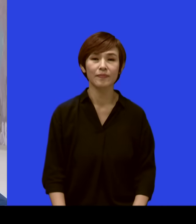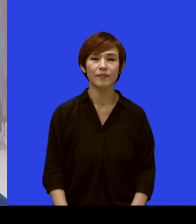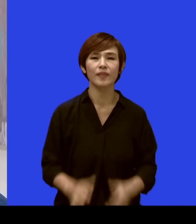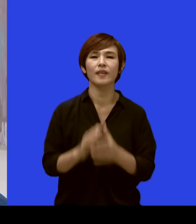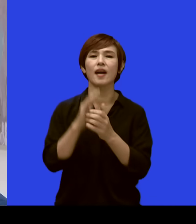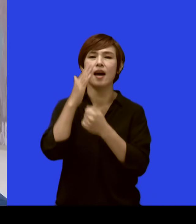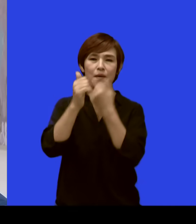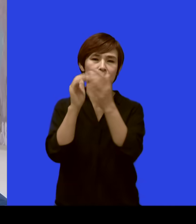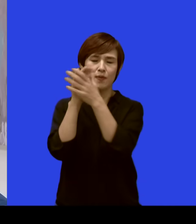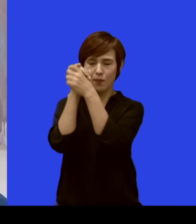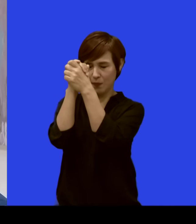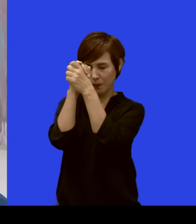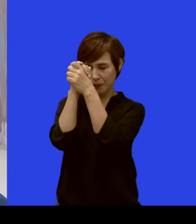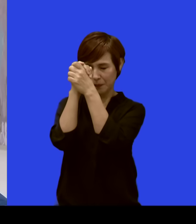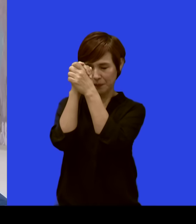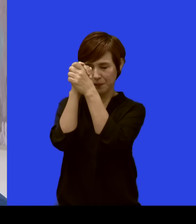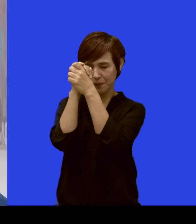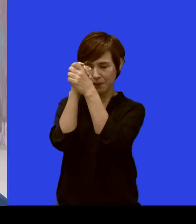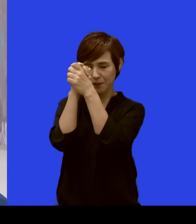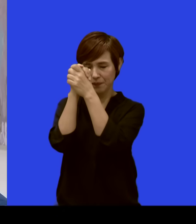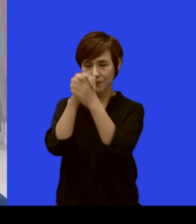기도를 드렸어요. 기도를 드렸는데